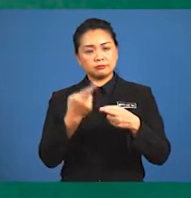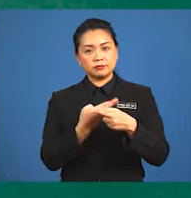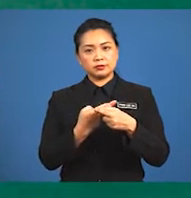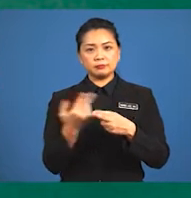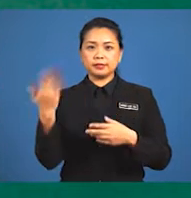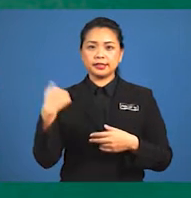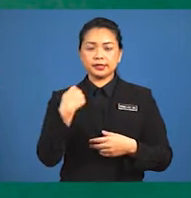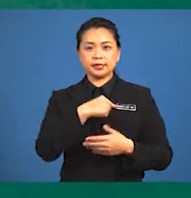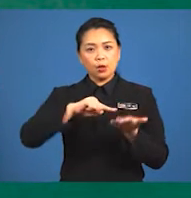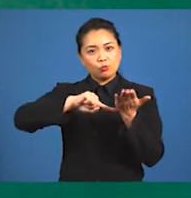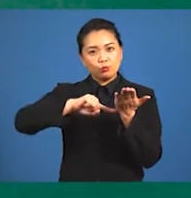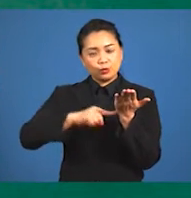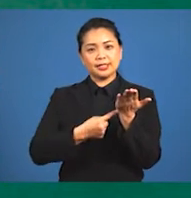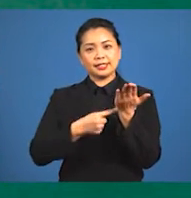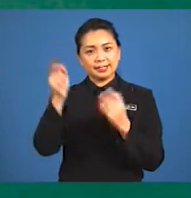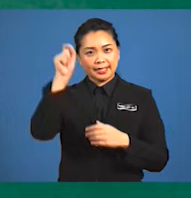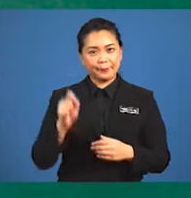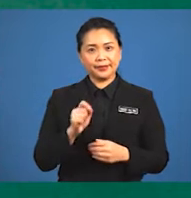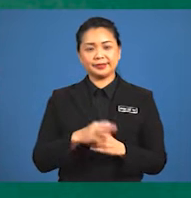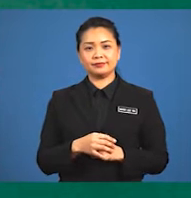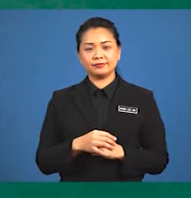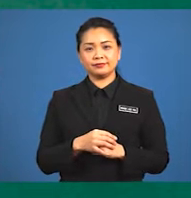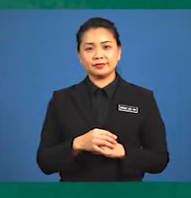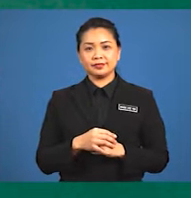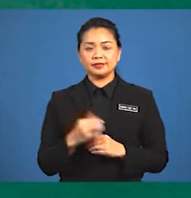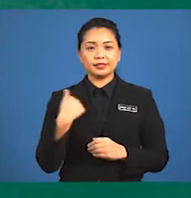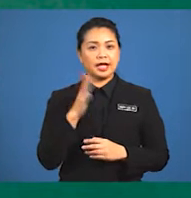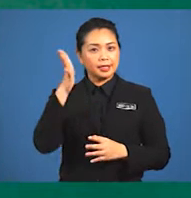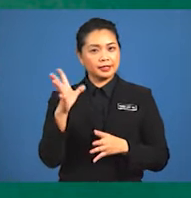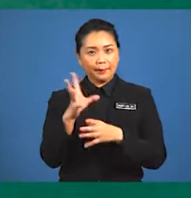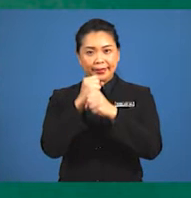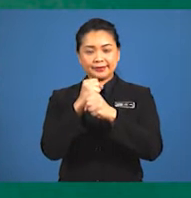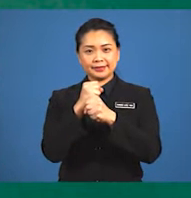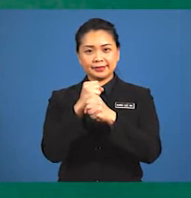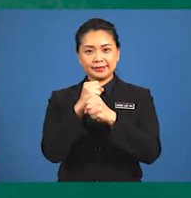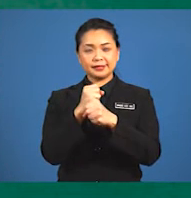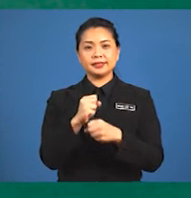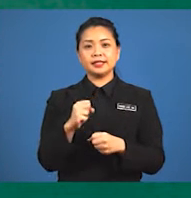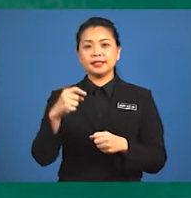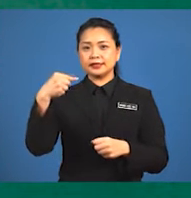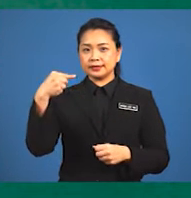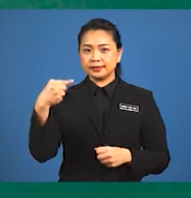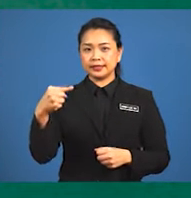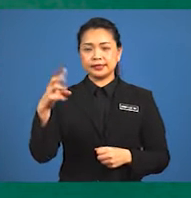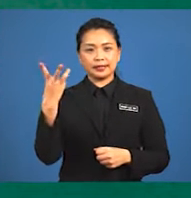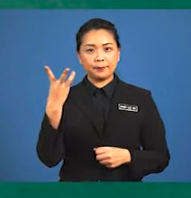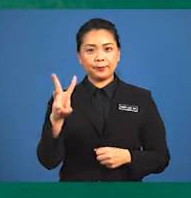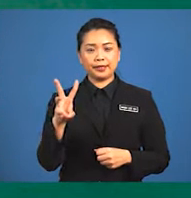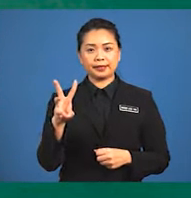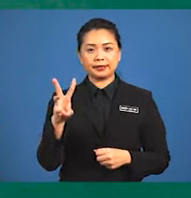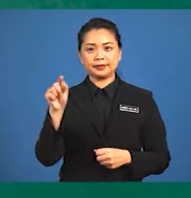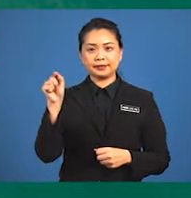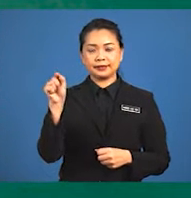dipermudahkan, mari kita mula kamerakan. Hasilnya, kita akan dapat negatif